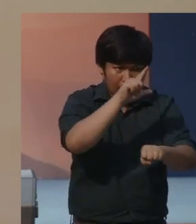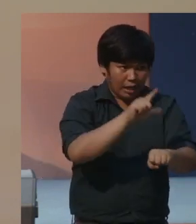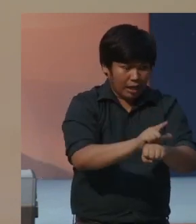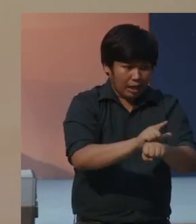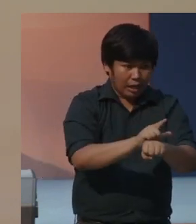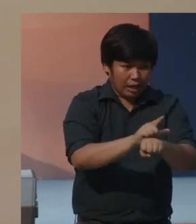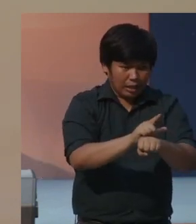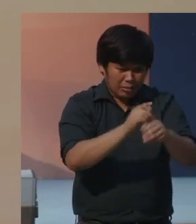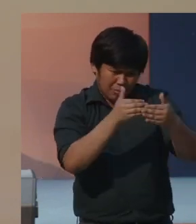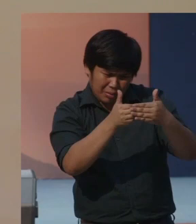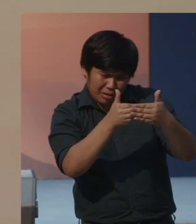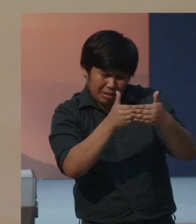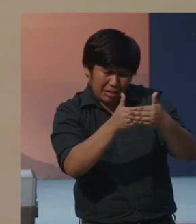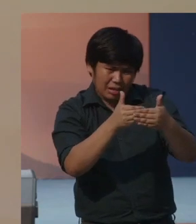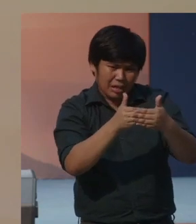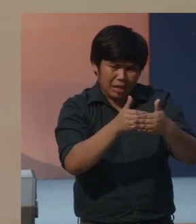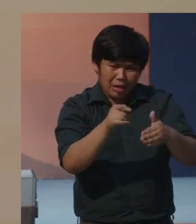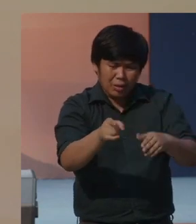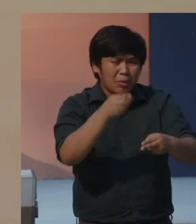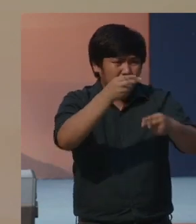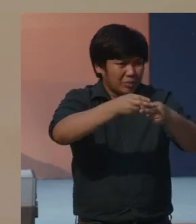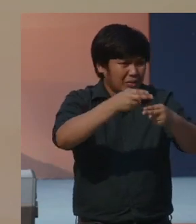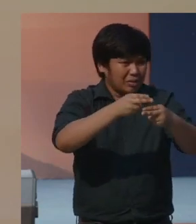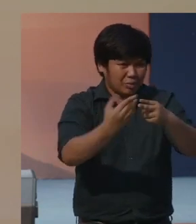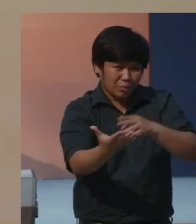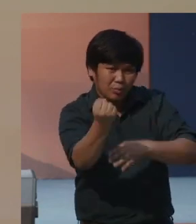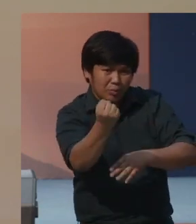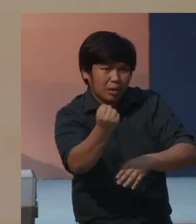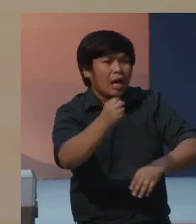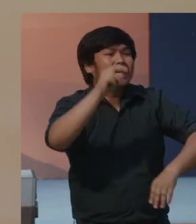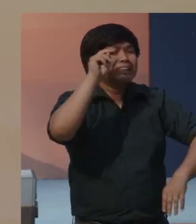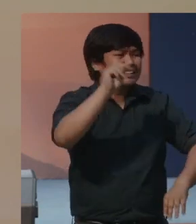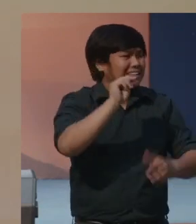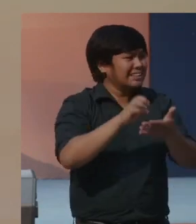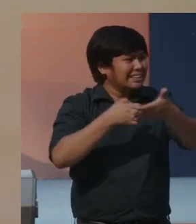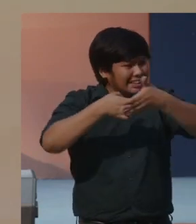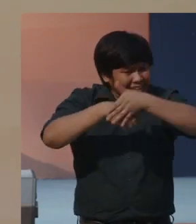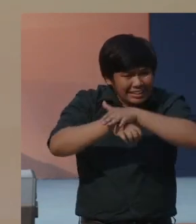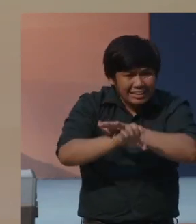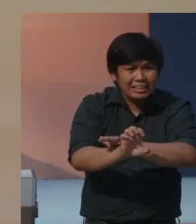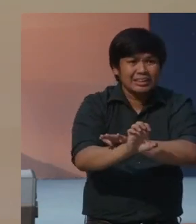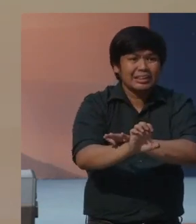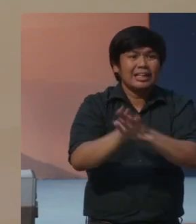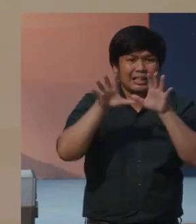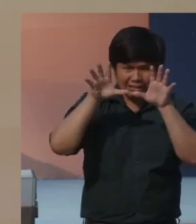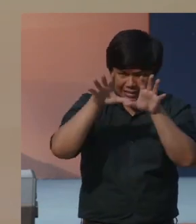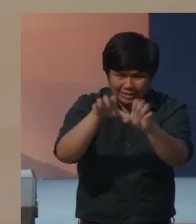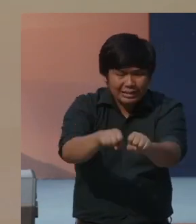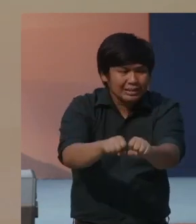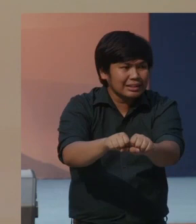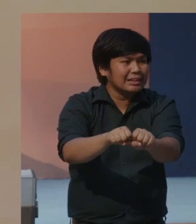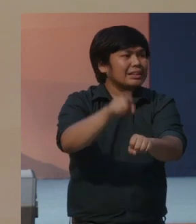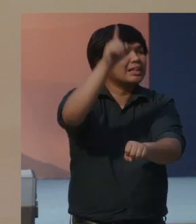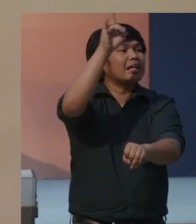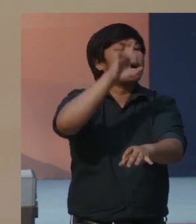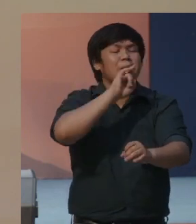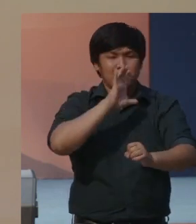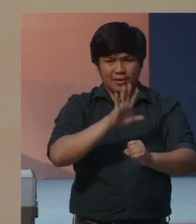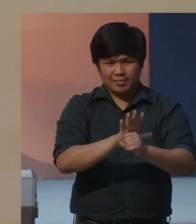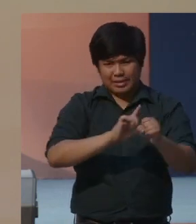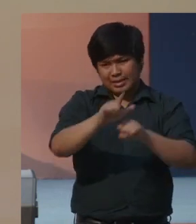titulo ng lupa ay nasa kanilang pangalan na, kailangan pa nilang pumasok doon at kunin ang pangakong lupa ng